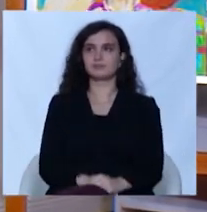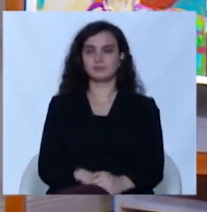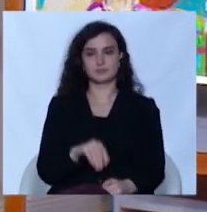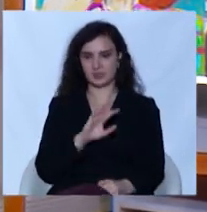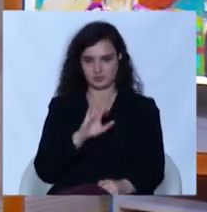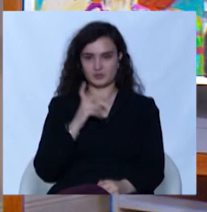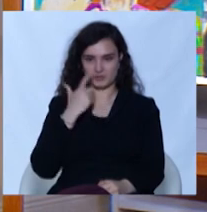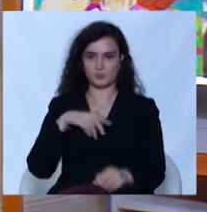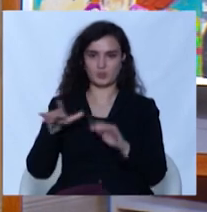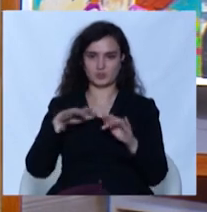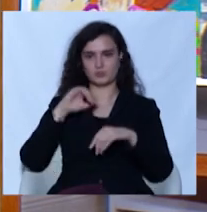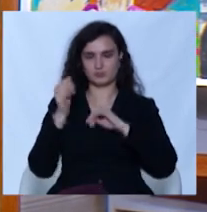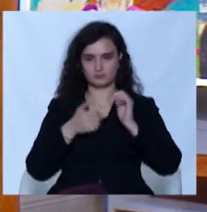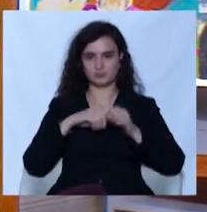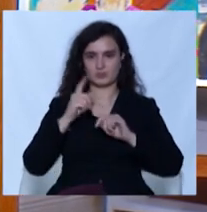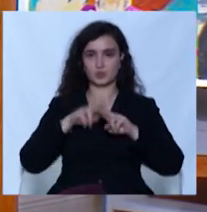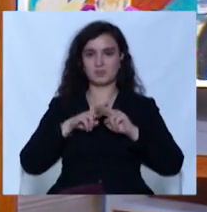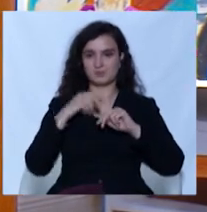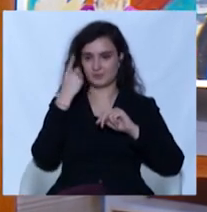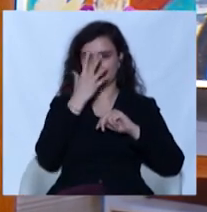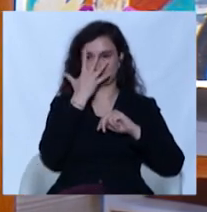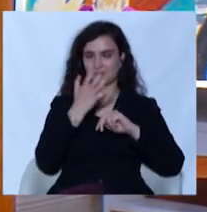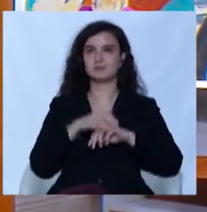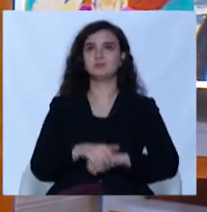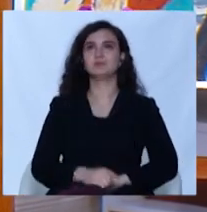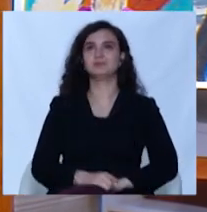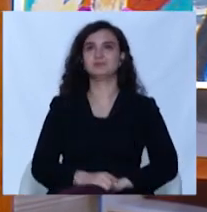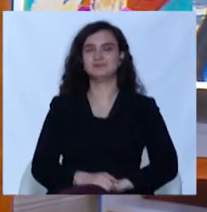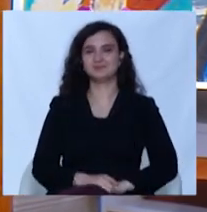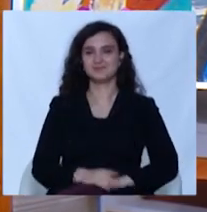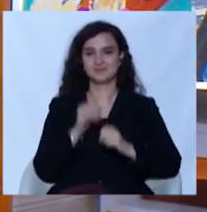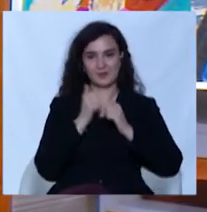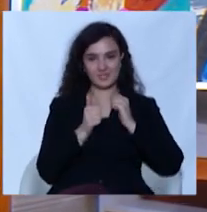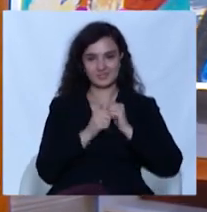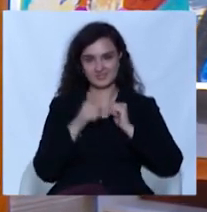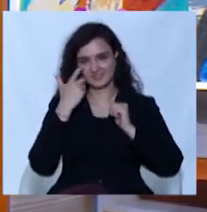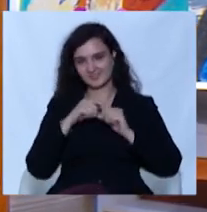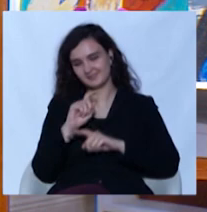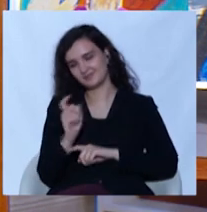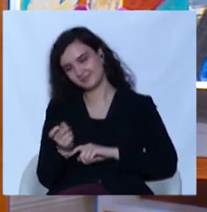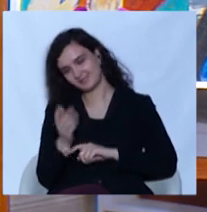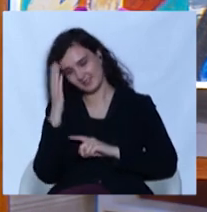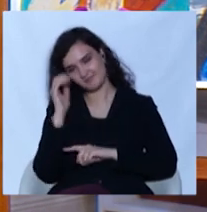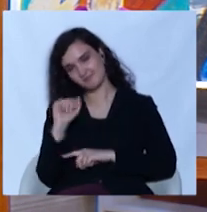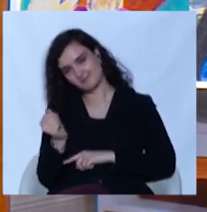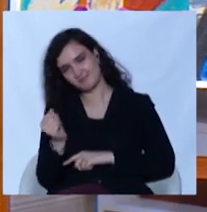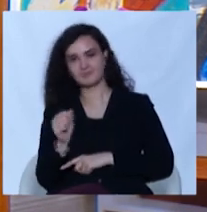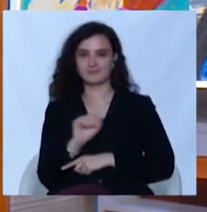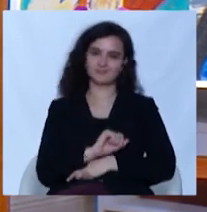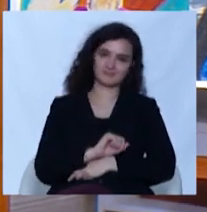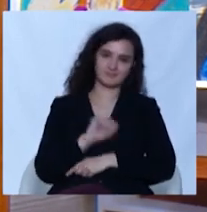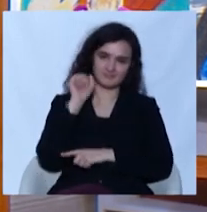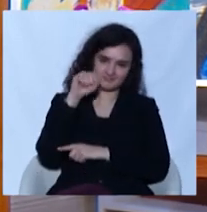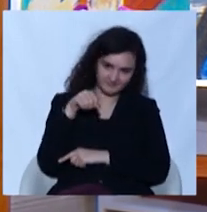ვართ, ხო? მარტო როცა პასპორტის სურათს იღებს, ხო? ესე. აბა ყოველთვის რაღაცა ხან იქით გვაქვს თავი, ხან აქეთ, ხან